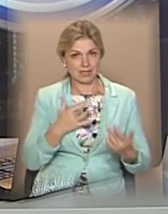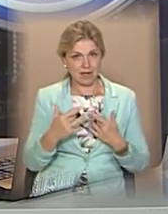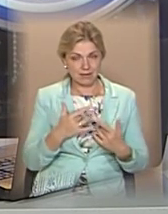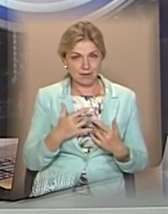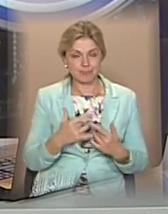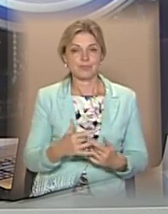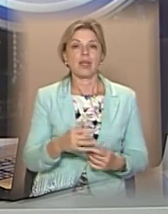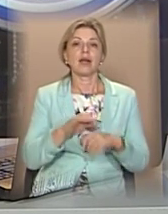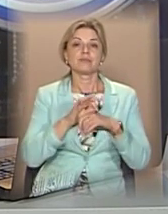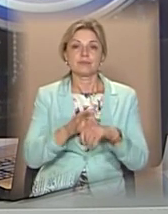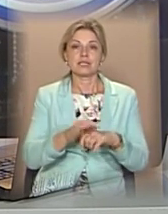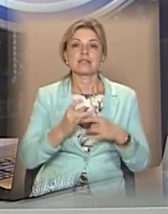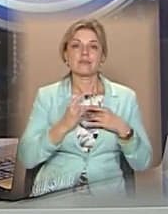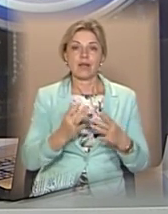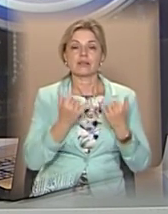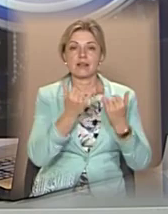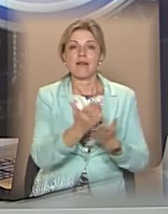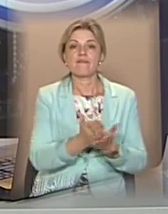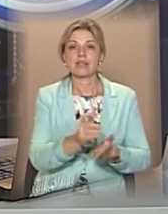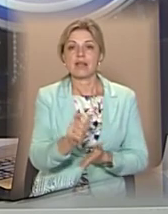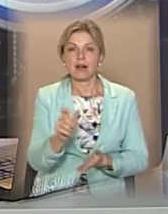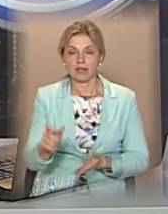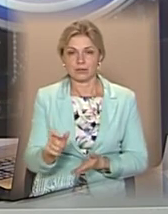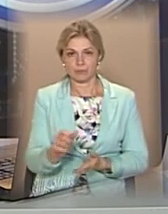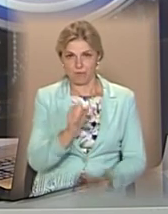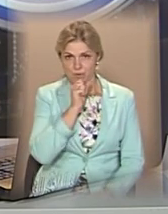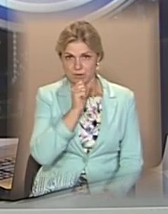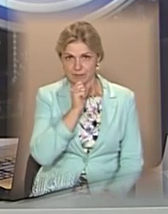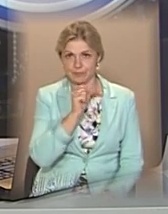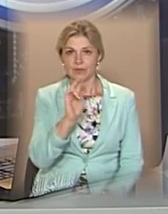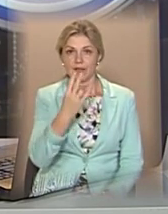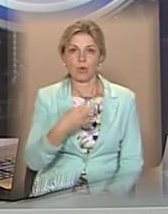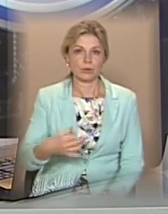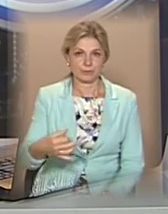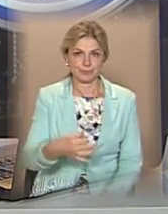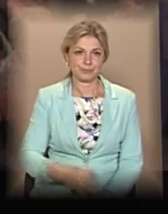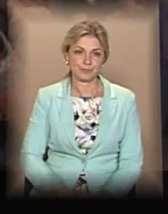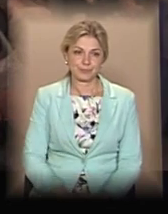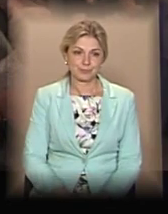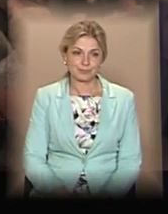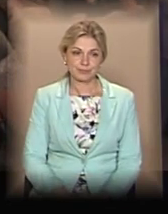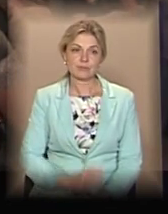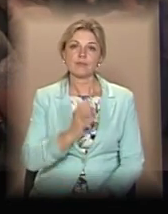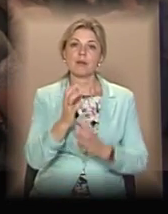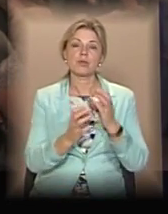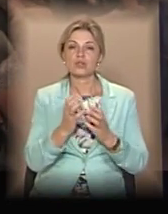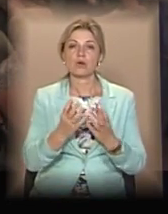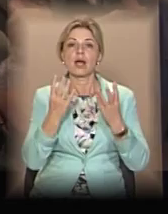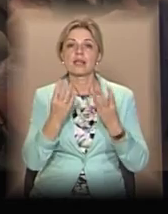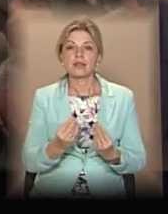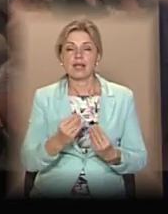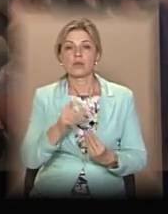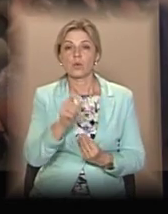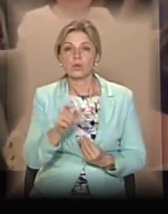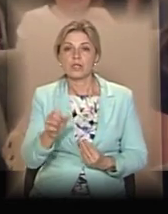драматичному театрі відбулося свято для ветеранів та людей поважного віку Миколаївщини. Міжнародний день людей похилого